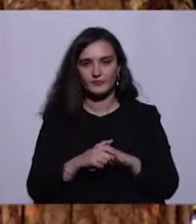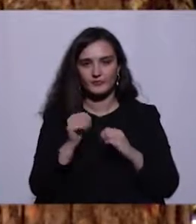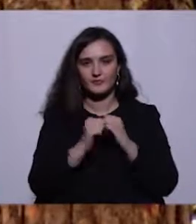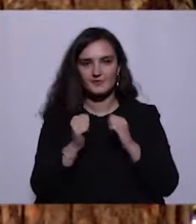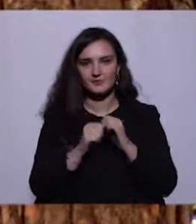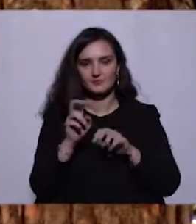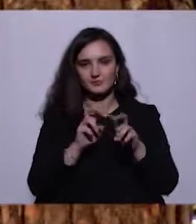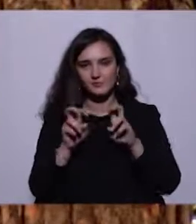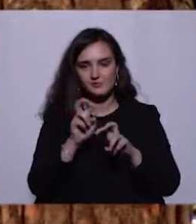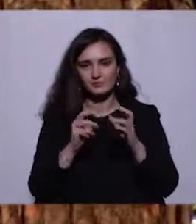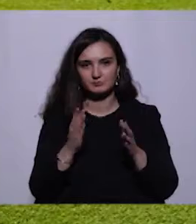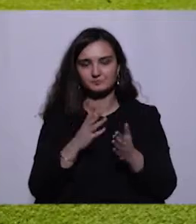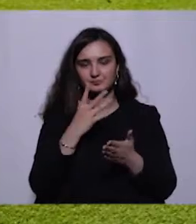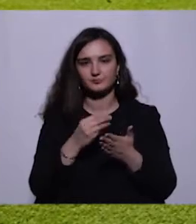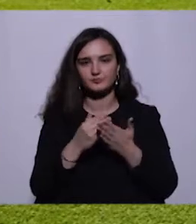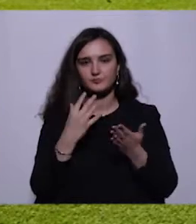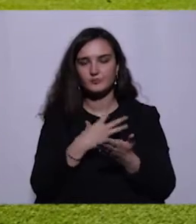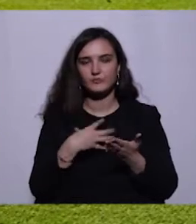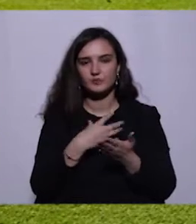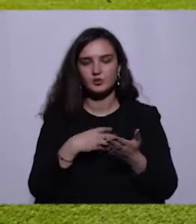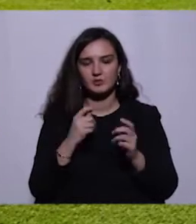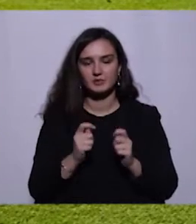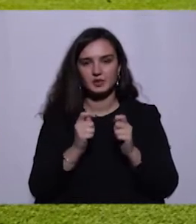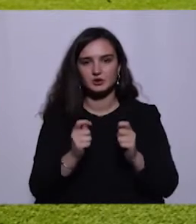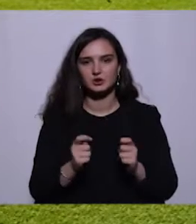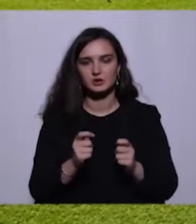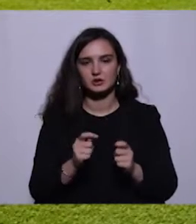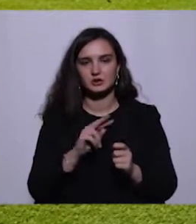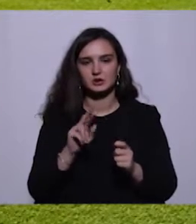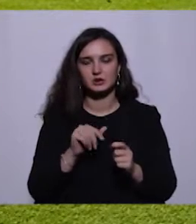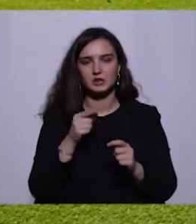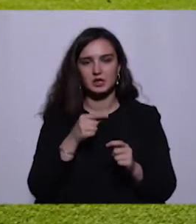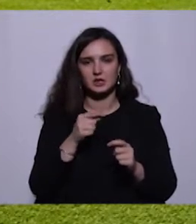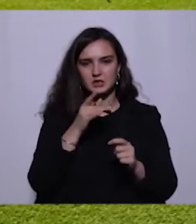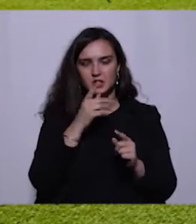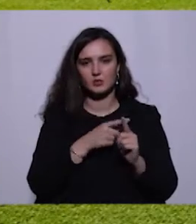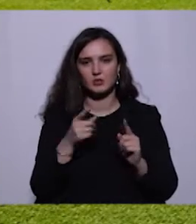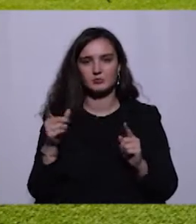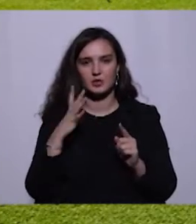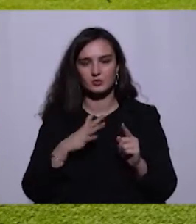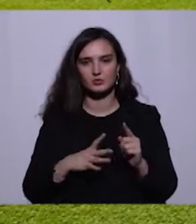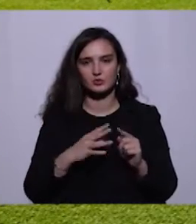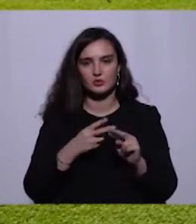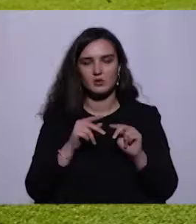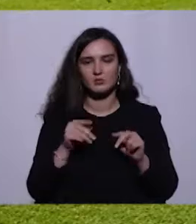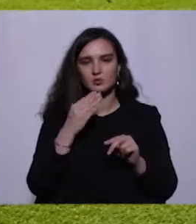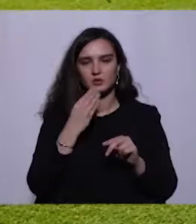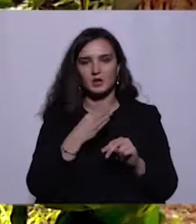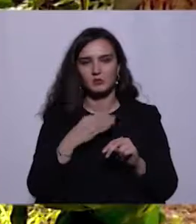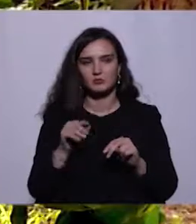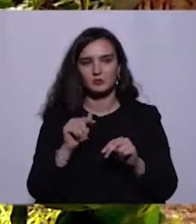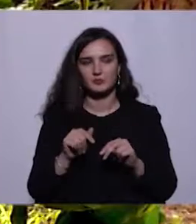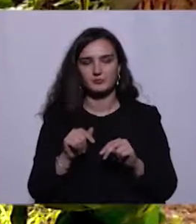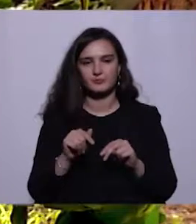ქვები მოზიდეს, თავისი მნიშვნელობა მიანიჭეს და ათასწლეულებს გაუძლო ამ